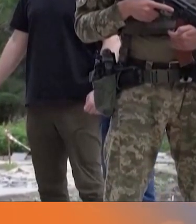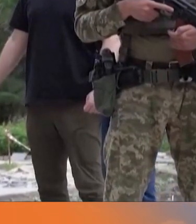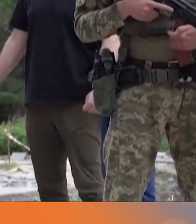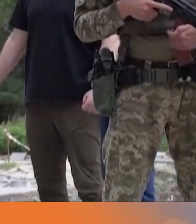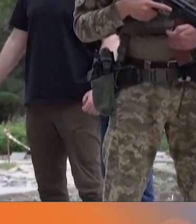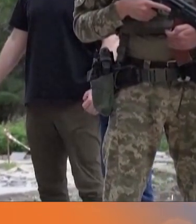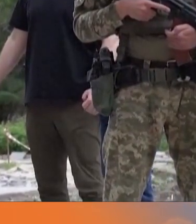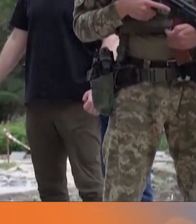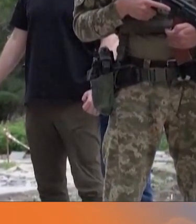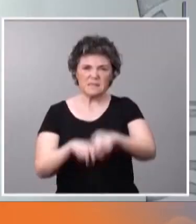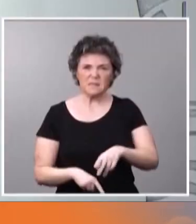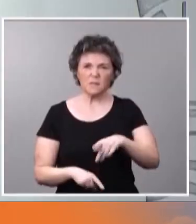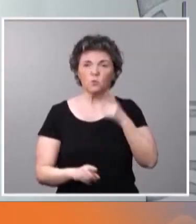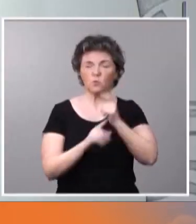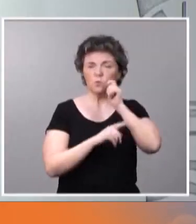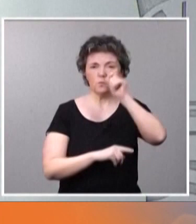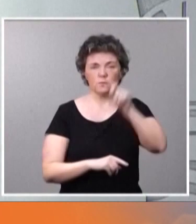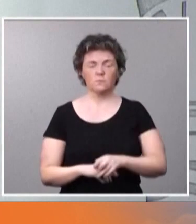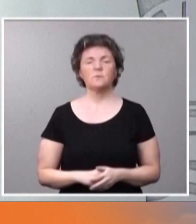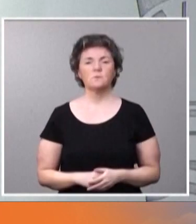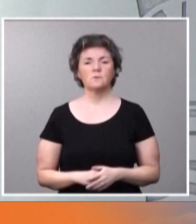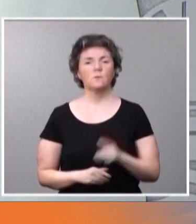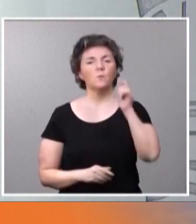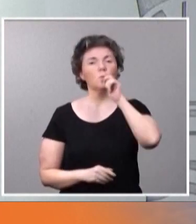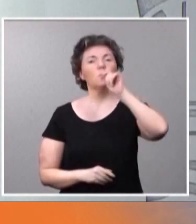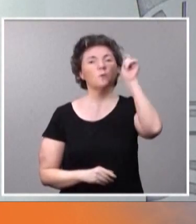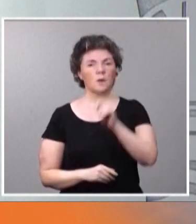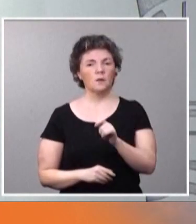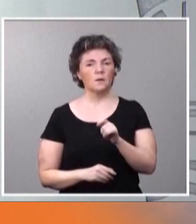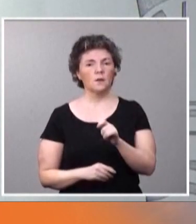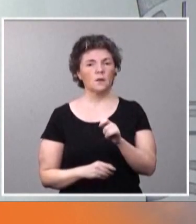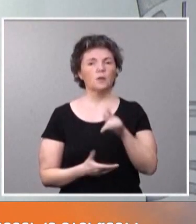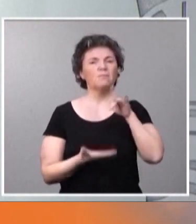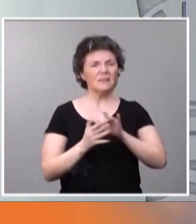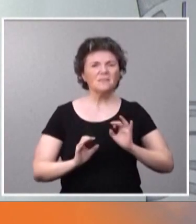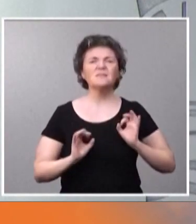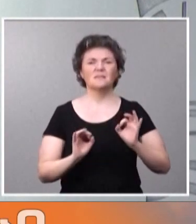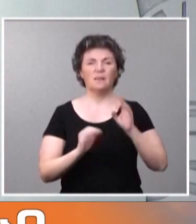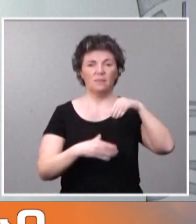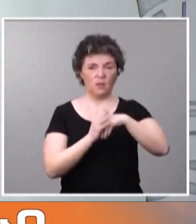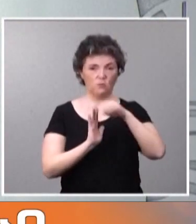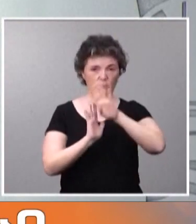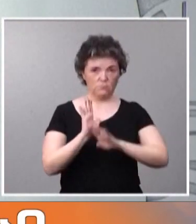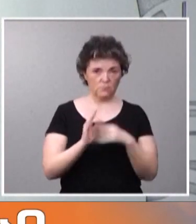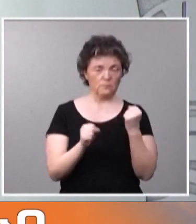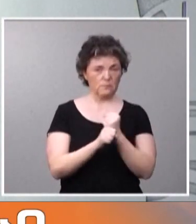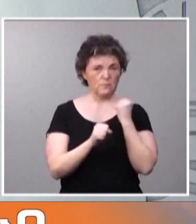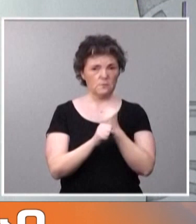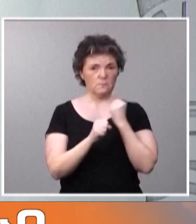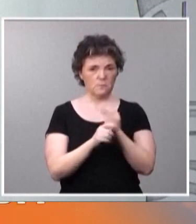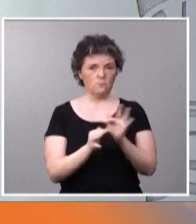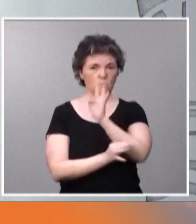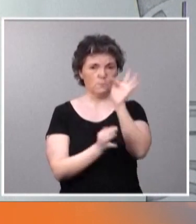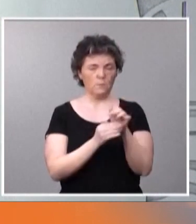დამატებითი მხარდაჭერა მოიპოვოს. უკრაინა tendrá una sesión especial dentro de la Summit-ის სამუშაო სესიების ფარგლებში